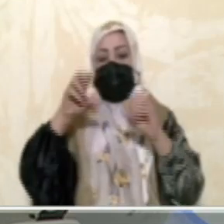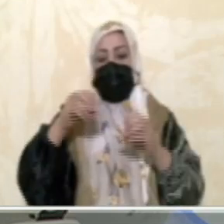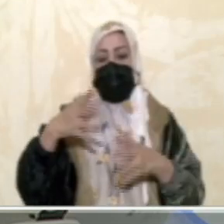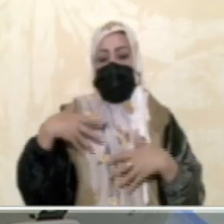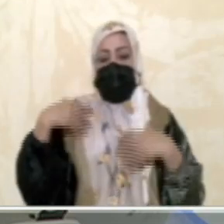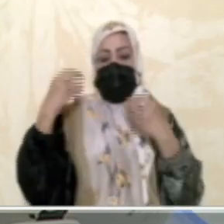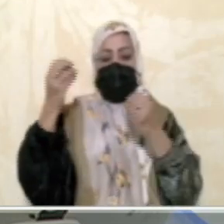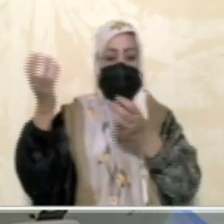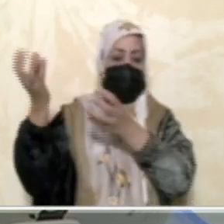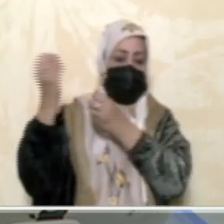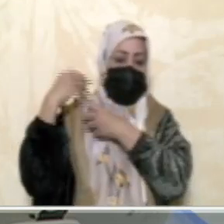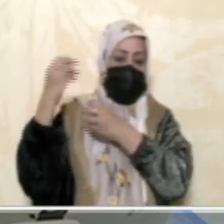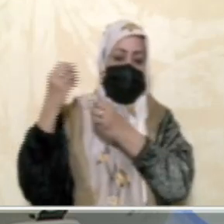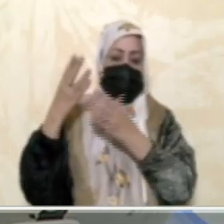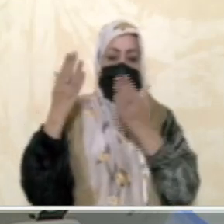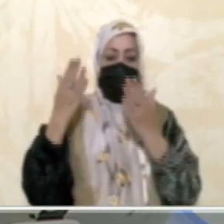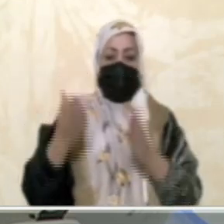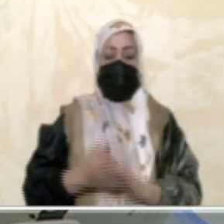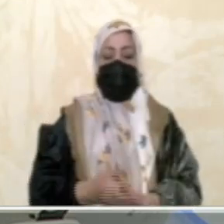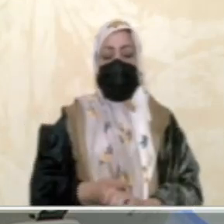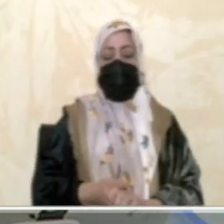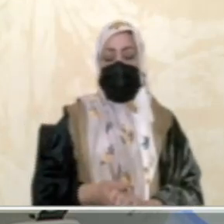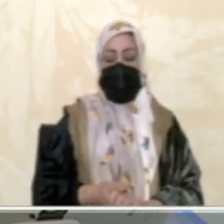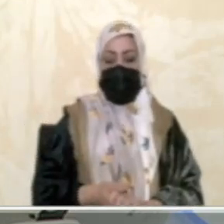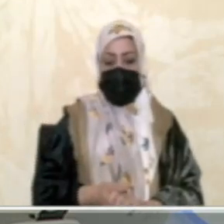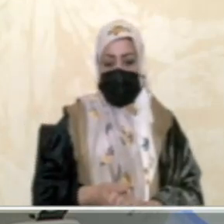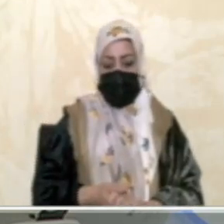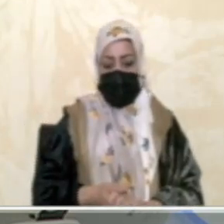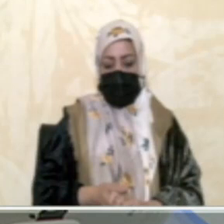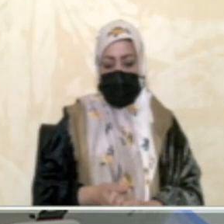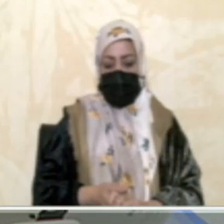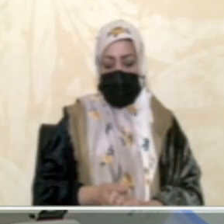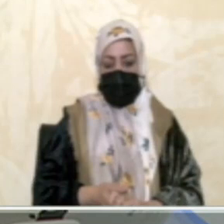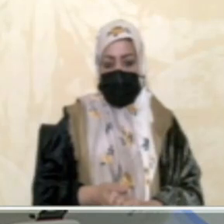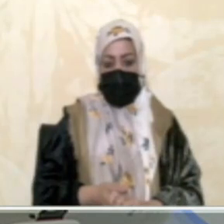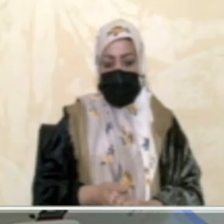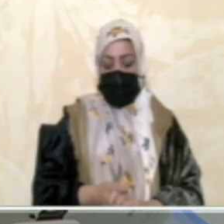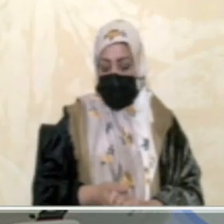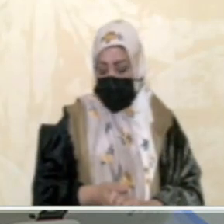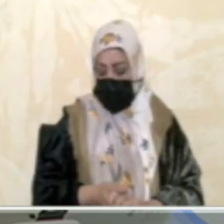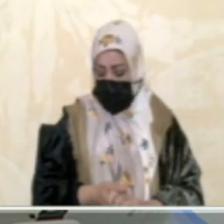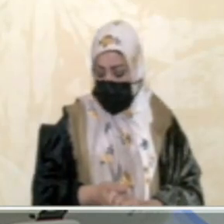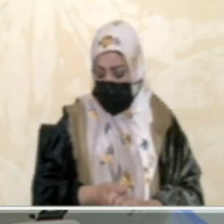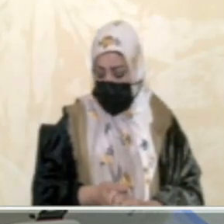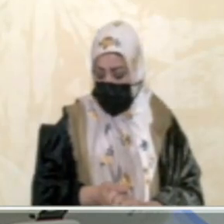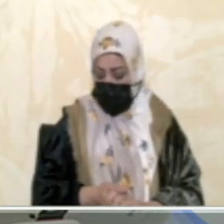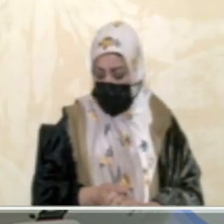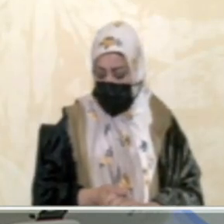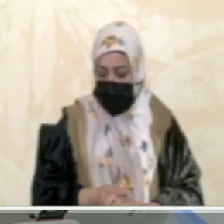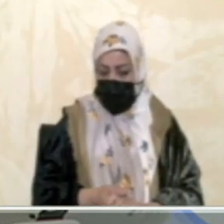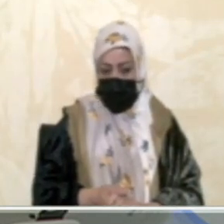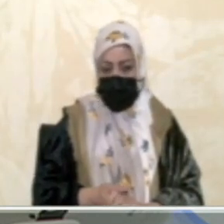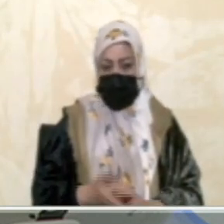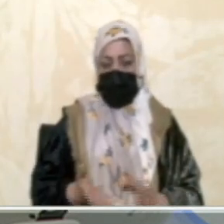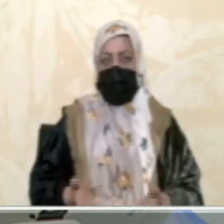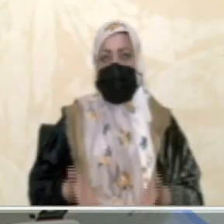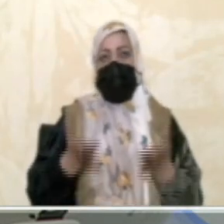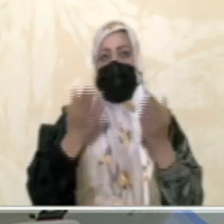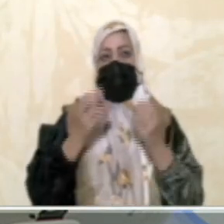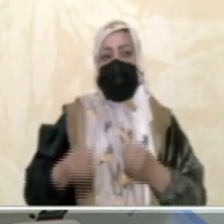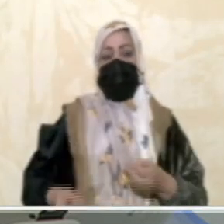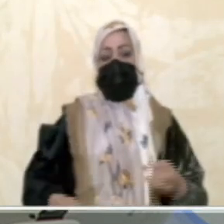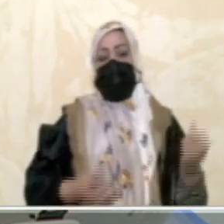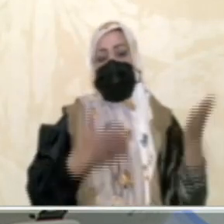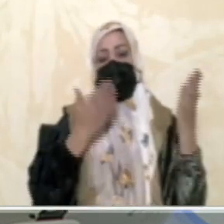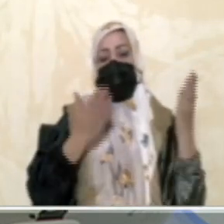فيك الله يبارك فيك على يعني هذا الشعور ونسال الله ان يتقبل الشيخ محمد الفيتوري الطرشاني بواسع